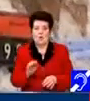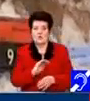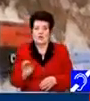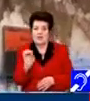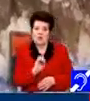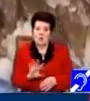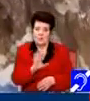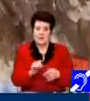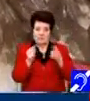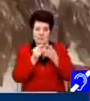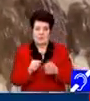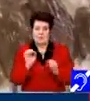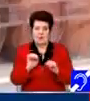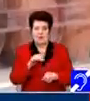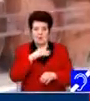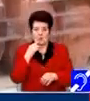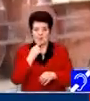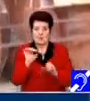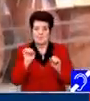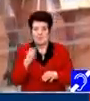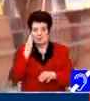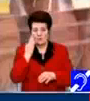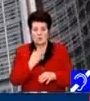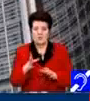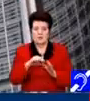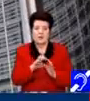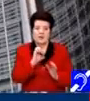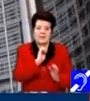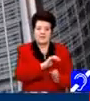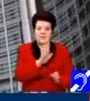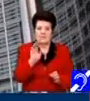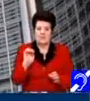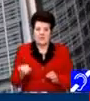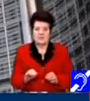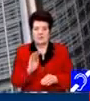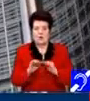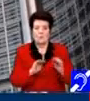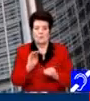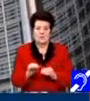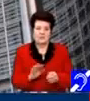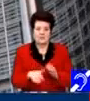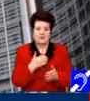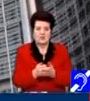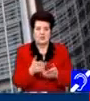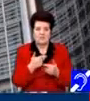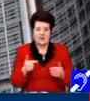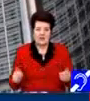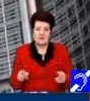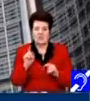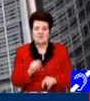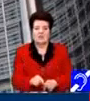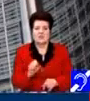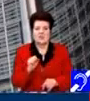europeni au identificat mai multe metode prin care producătorii discriminează între est și vest. Arome, compoziții, ingredient principal diferite, dar